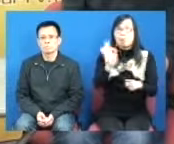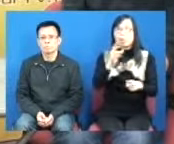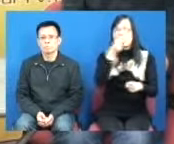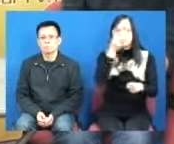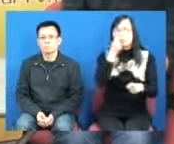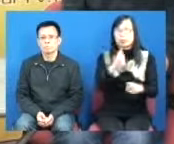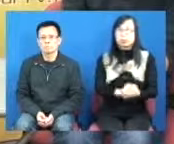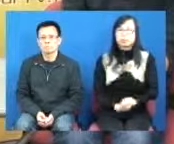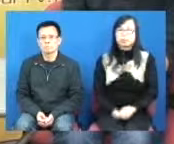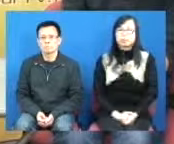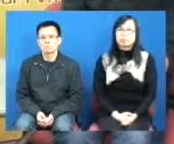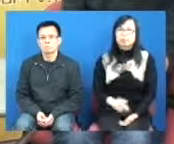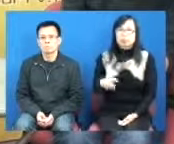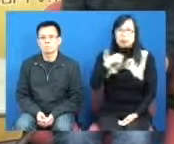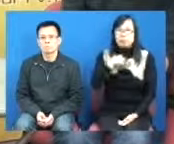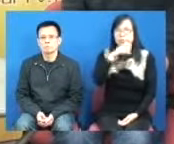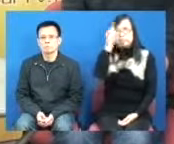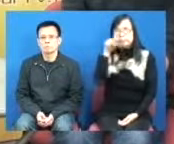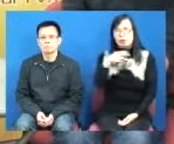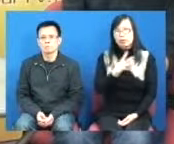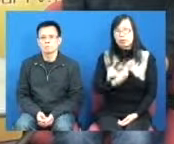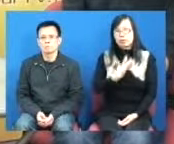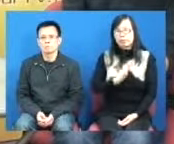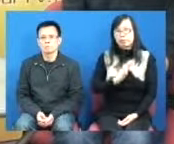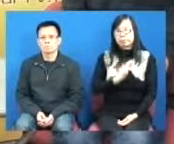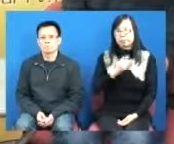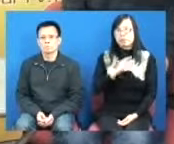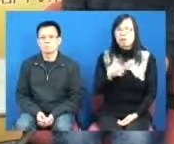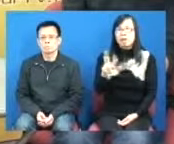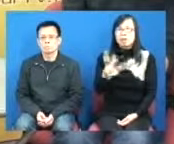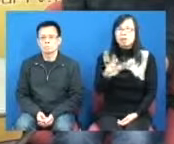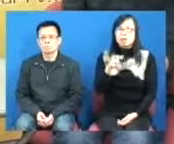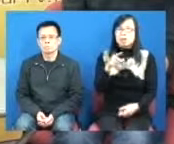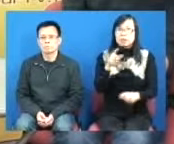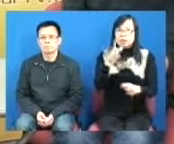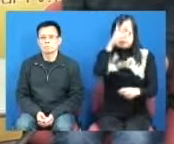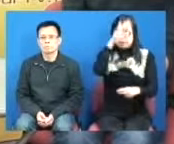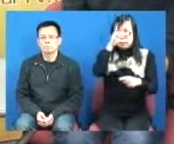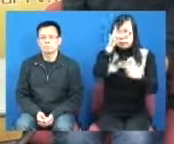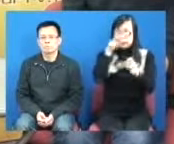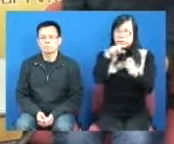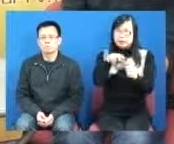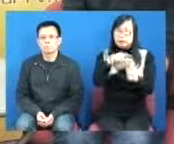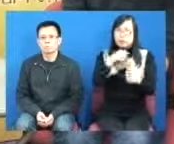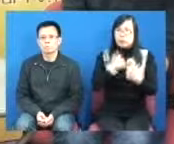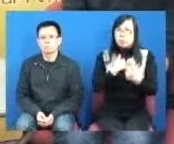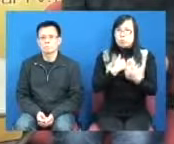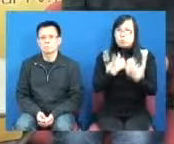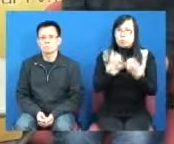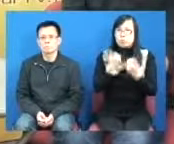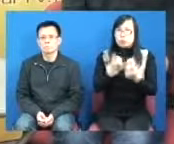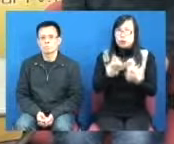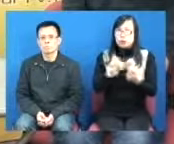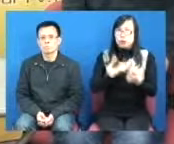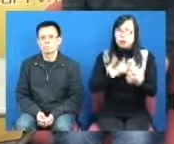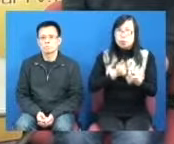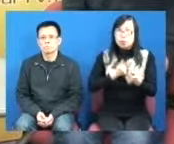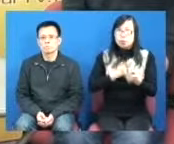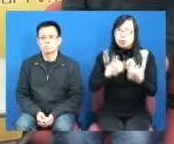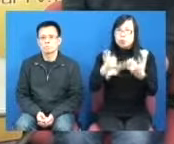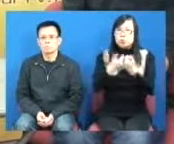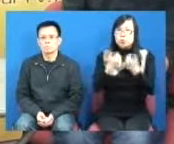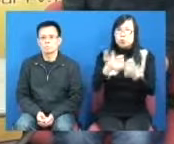為甚麼因為我覺得傷心的地方其實老實說政制和預算案其實兩者是